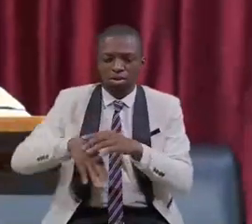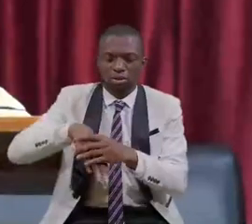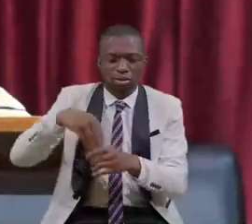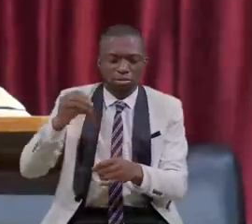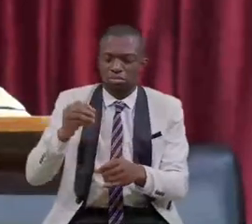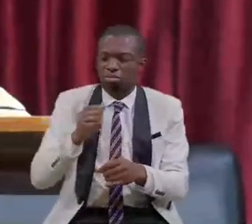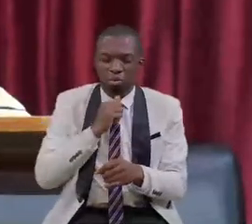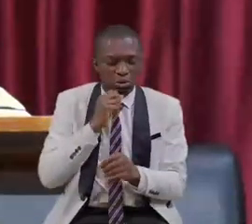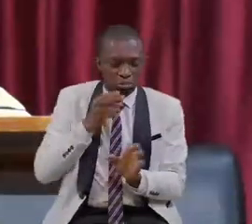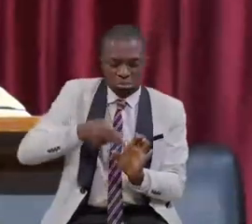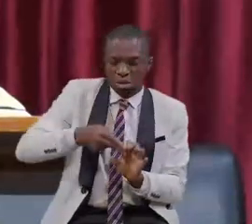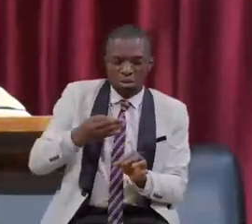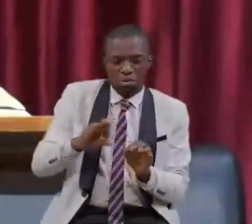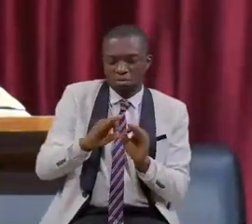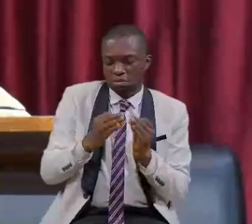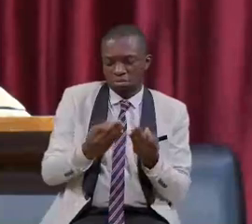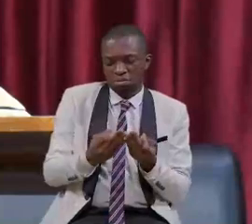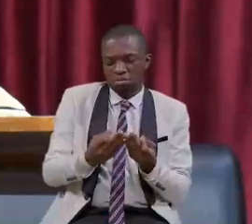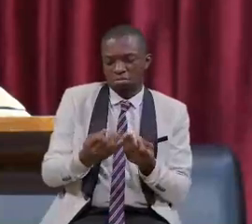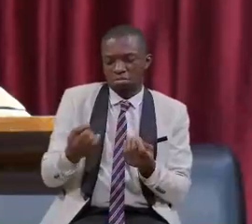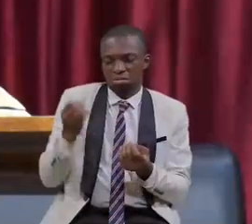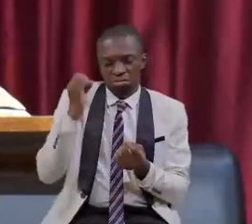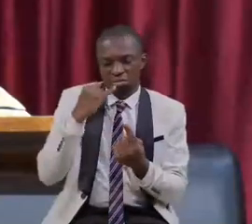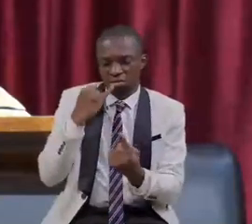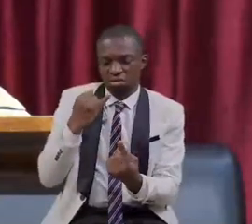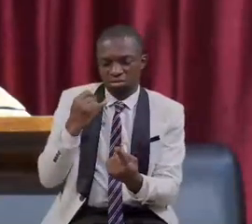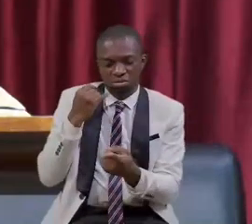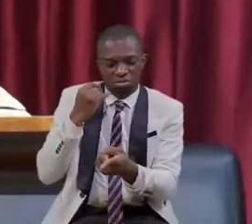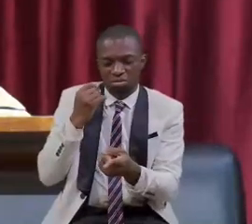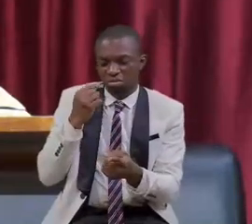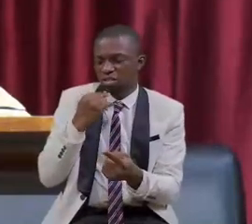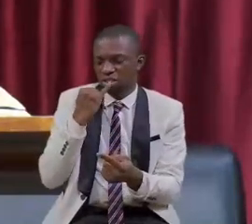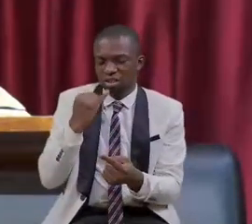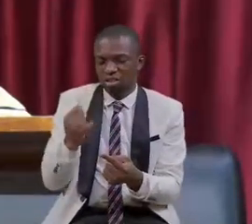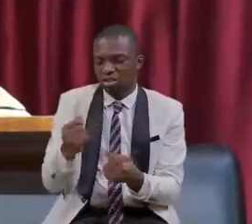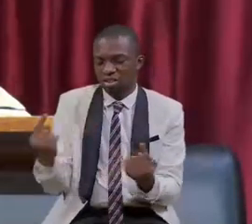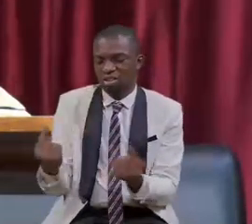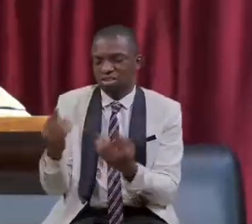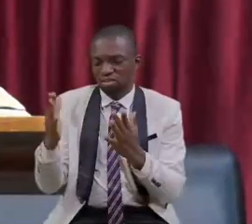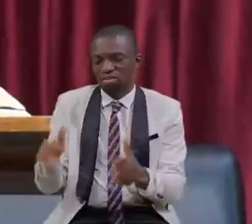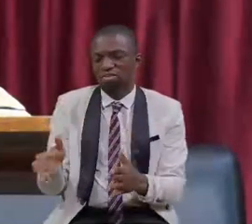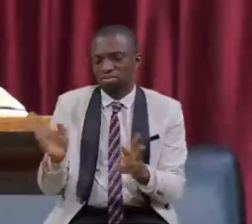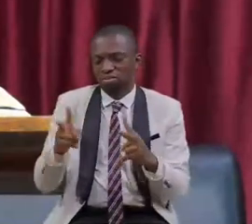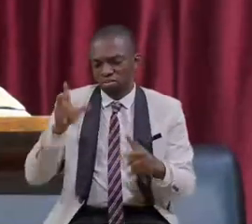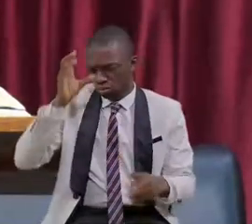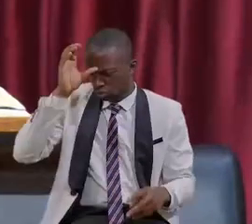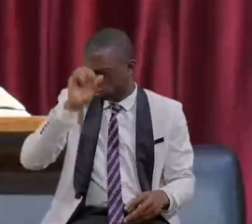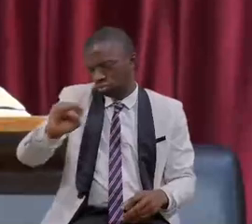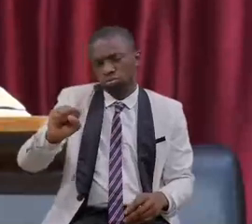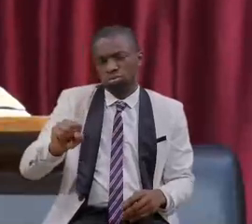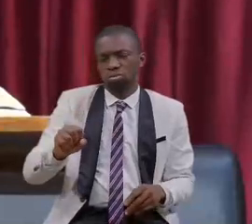Il n'est pas membre de la famille. C'est un pécheur. C'est une personne rebelle. Il se